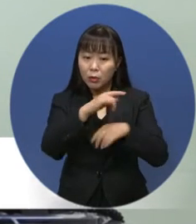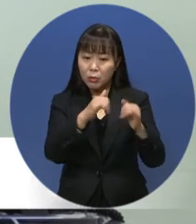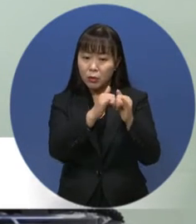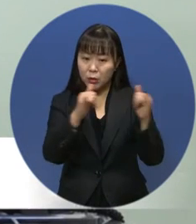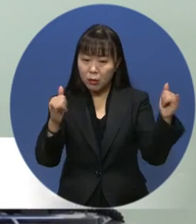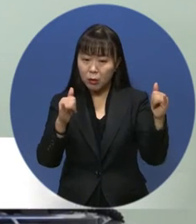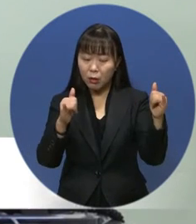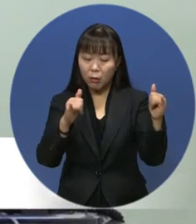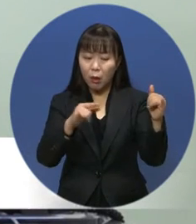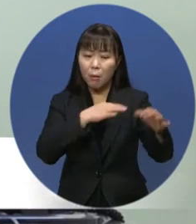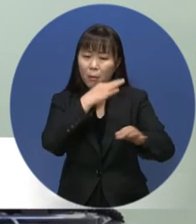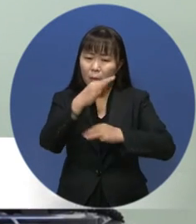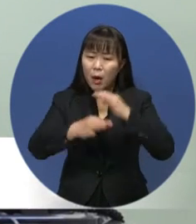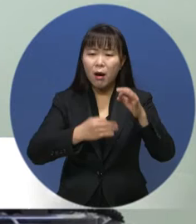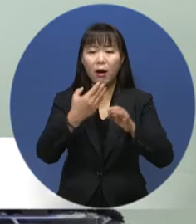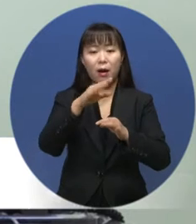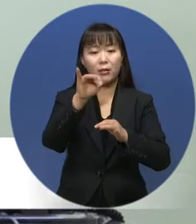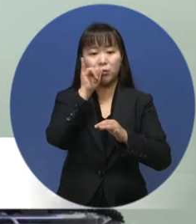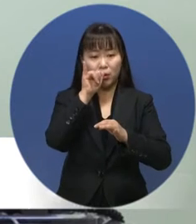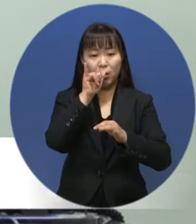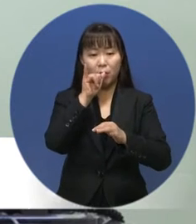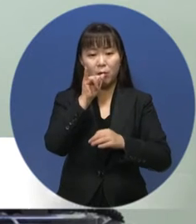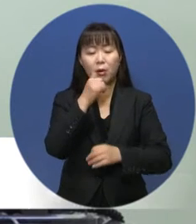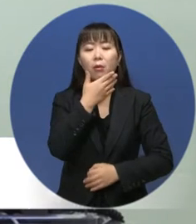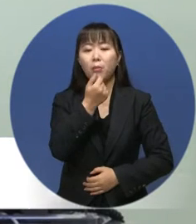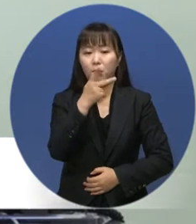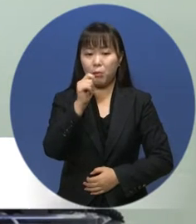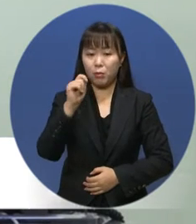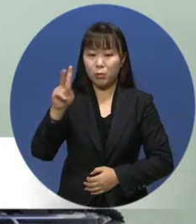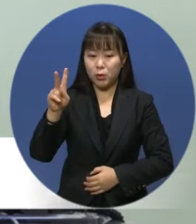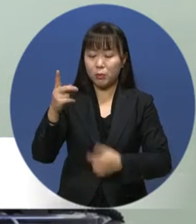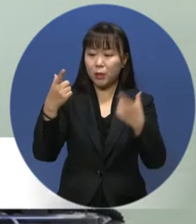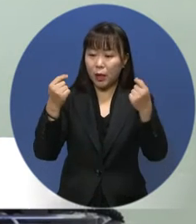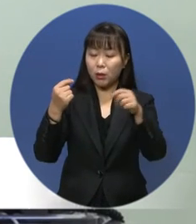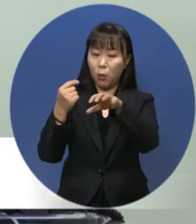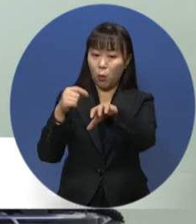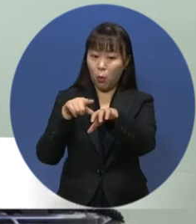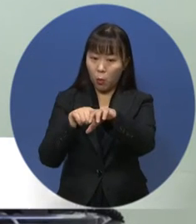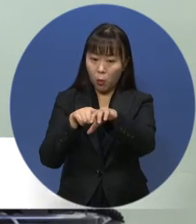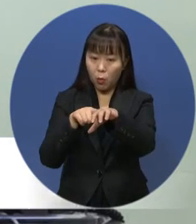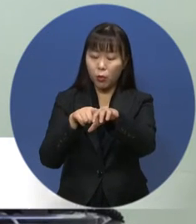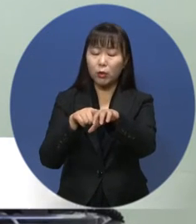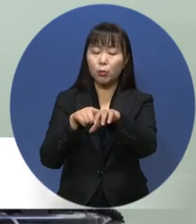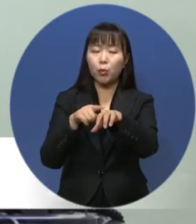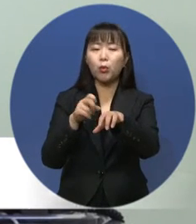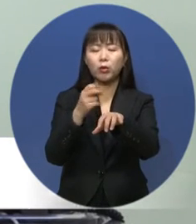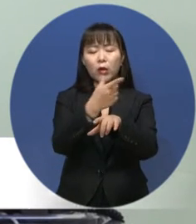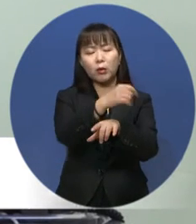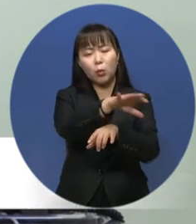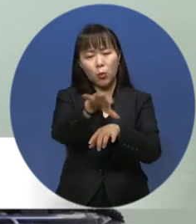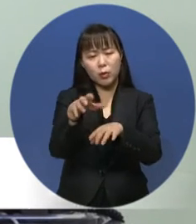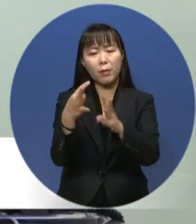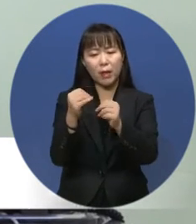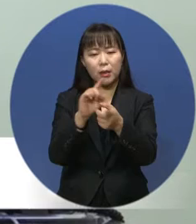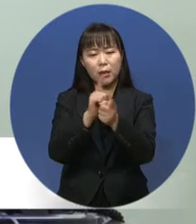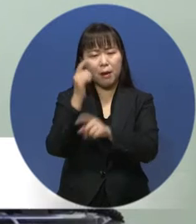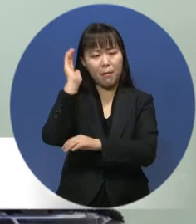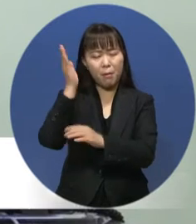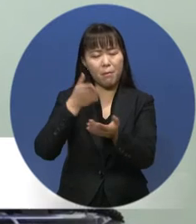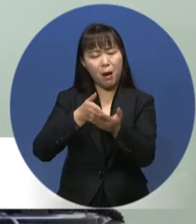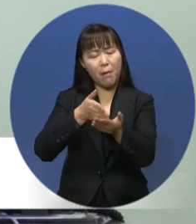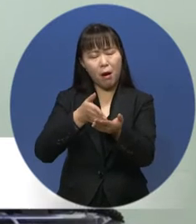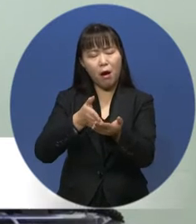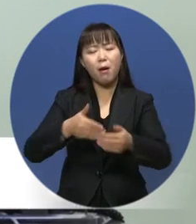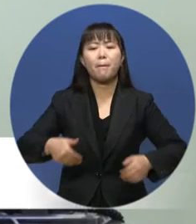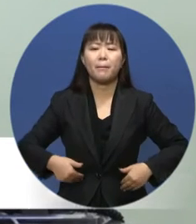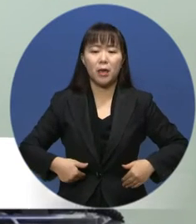이분들이 목소리를 낼 수 있도록 해주는 게 이제 이런 우리 복지TV나 이런 쪽에서 많이 그 대변을 더